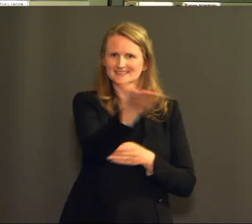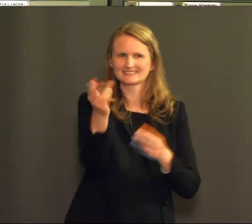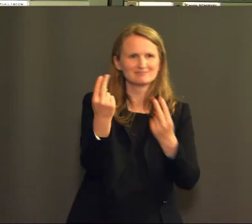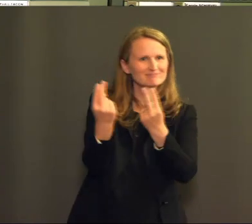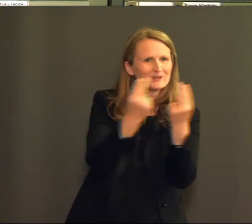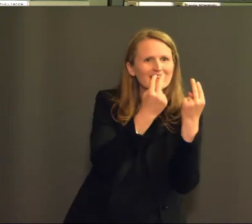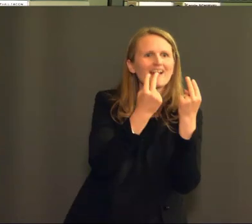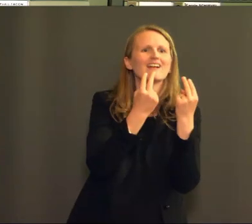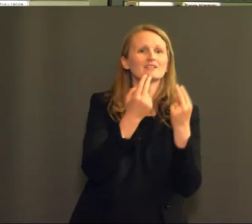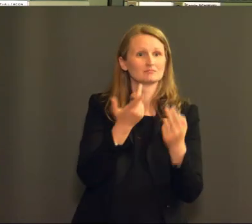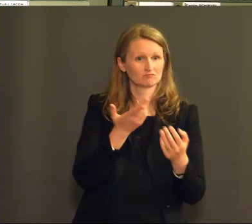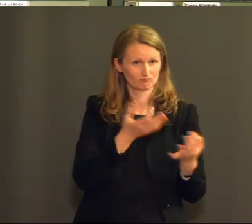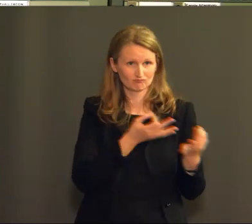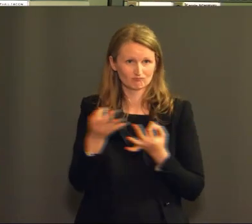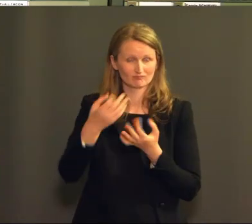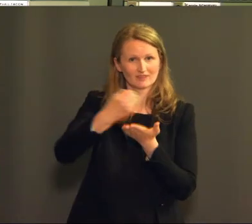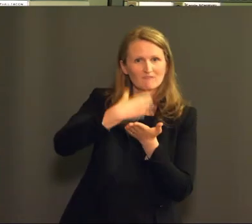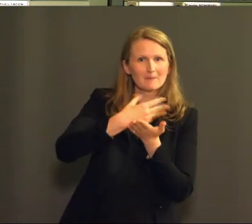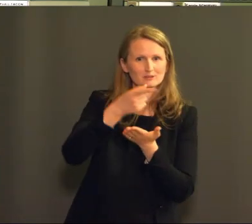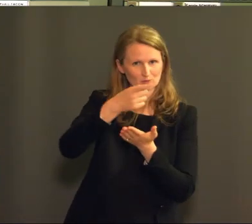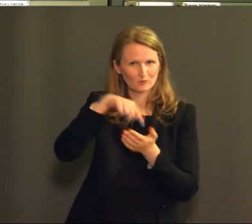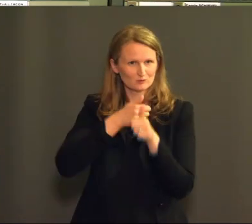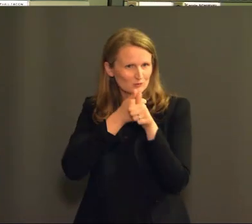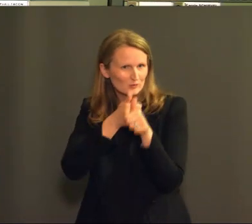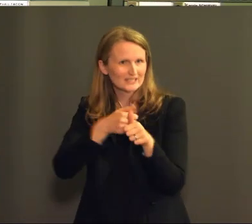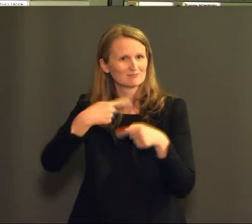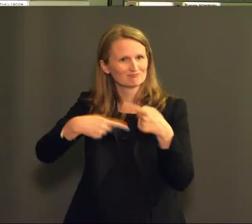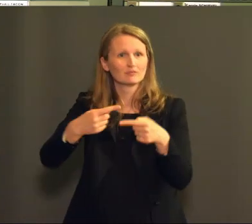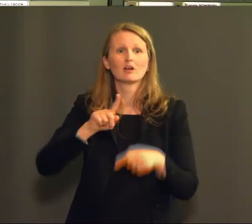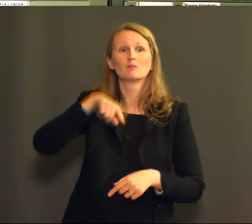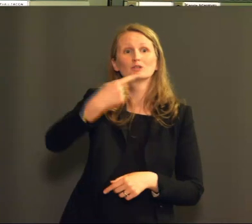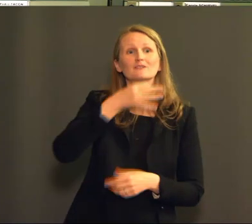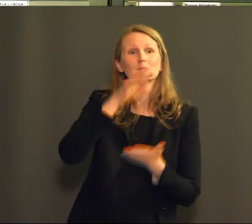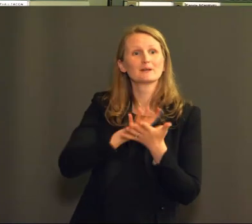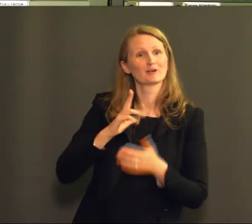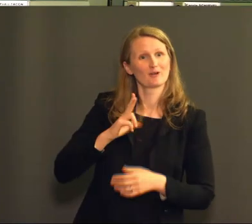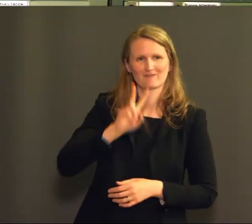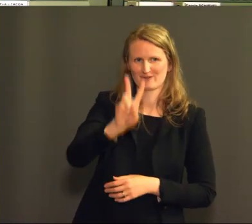vous informer. Et on se retrouve vendredi pour la prochaine conférence de presse. Bonne semaine.